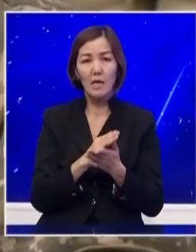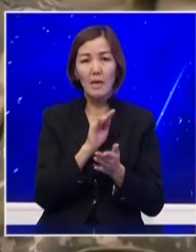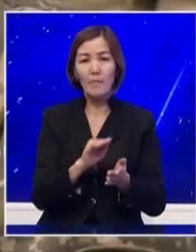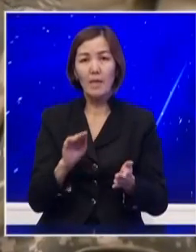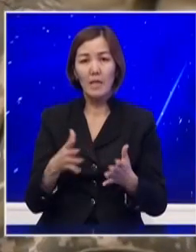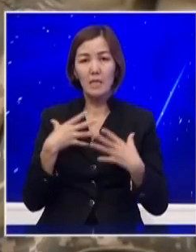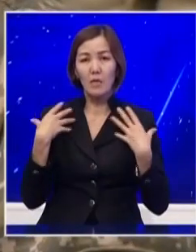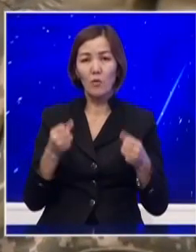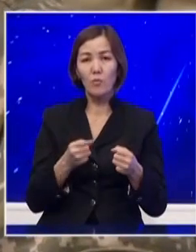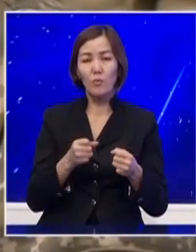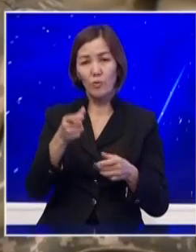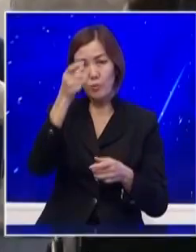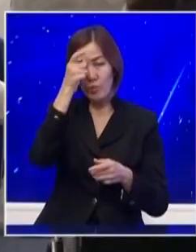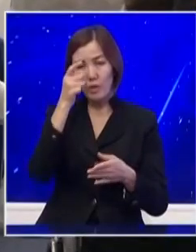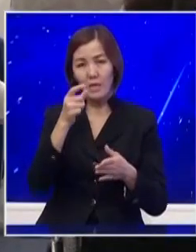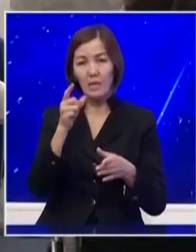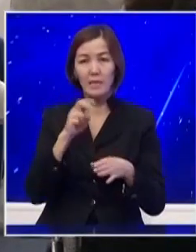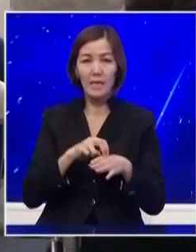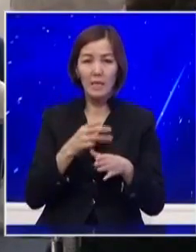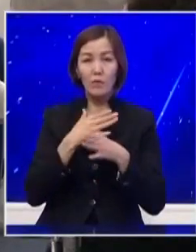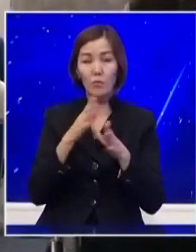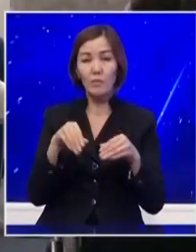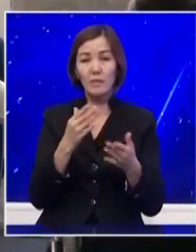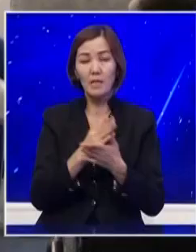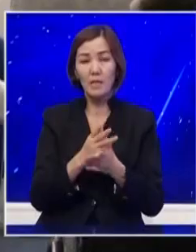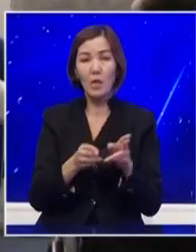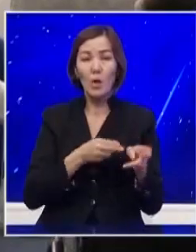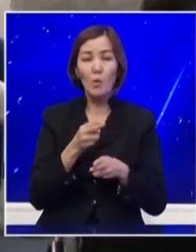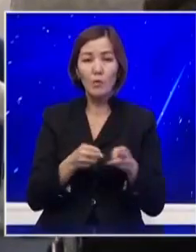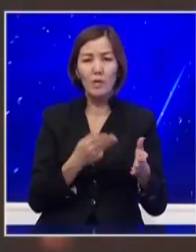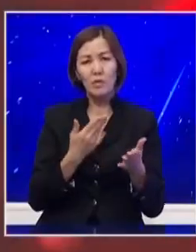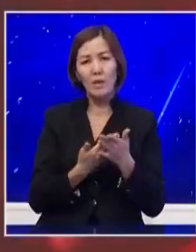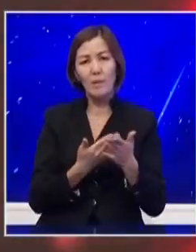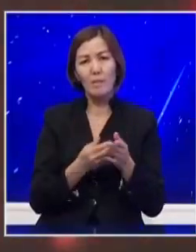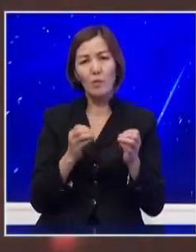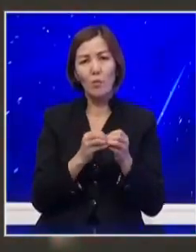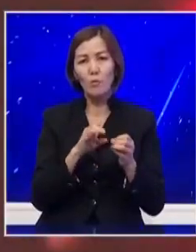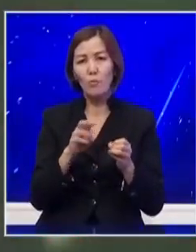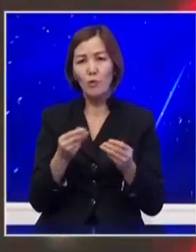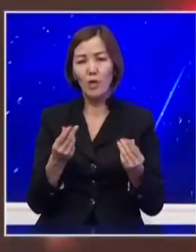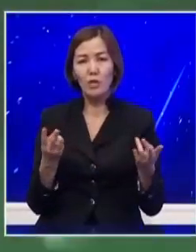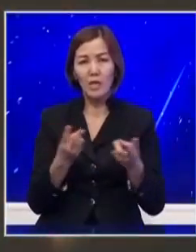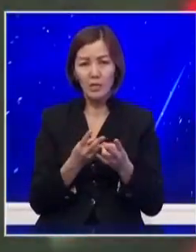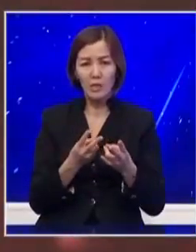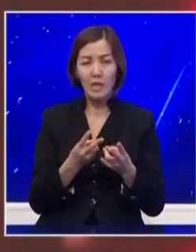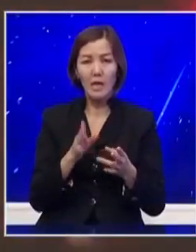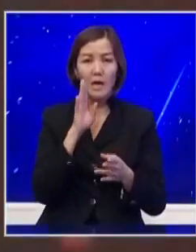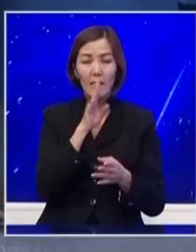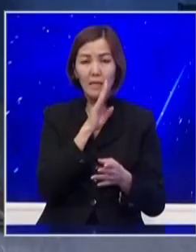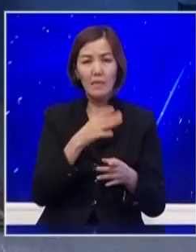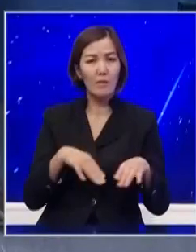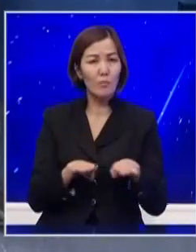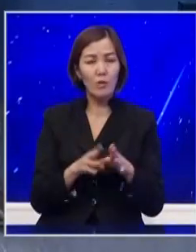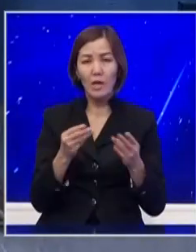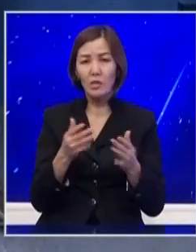тәуір болуына түркиялық дәрігерлер септесе алады. Ота жасату үшін шамамен 10 миллиондай қаражат қажет. Ата-аналардың